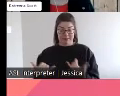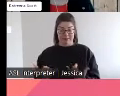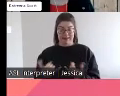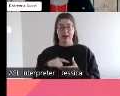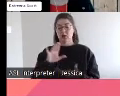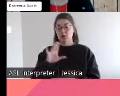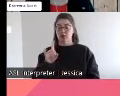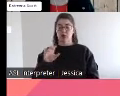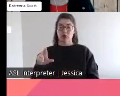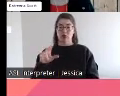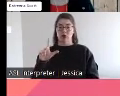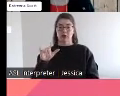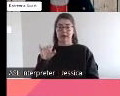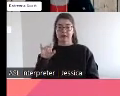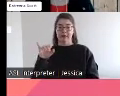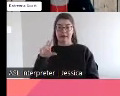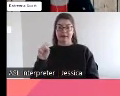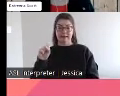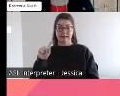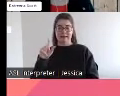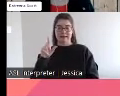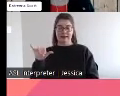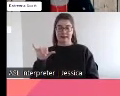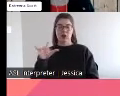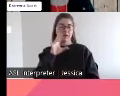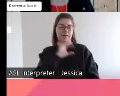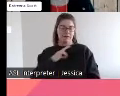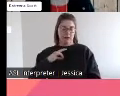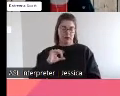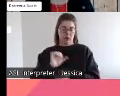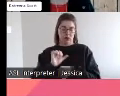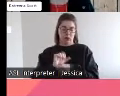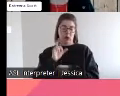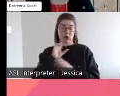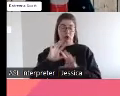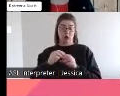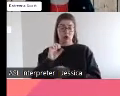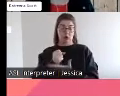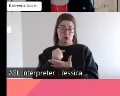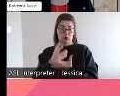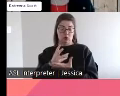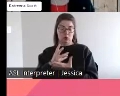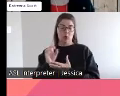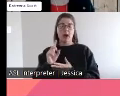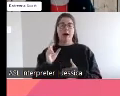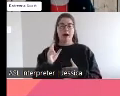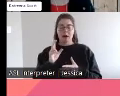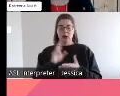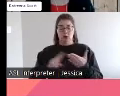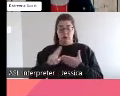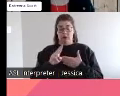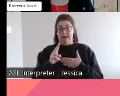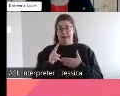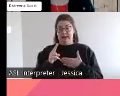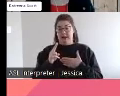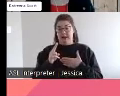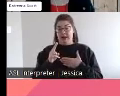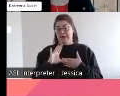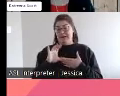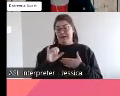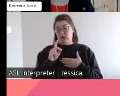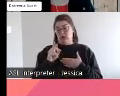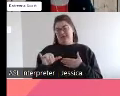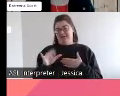les genres de ces violences. Je suis ravie d'accueillir aujourd'hui